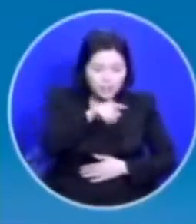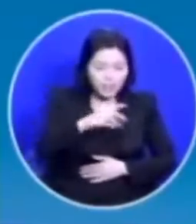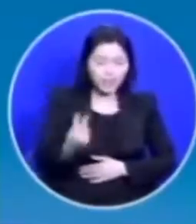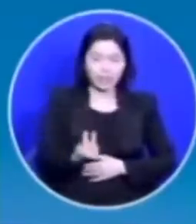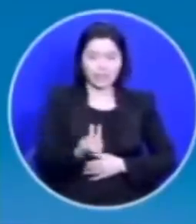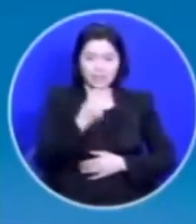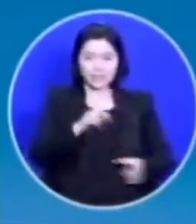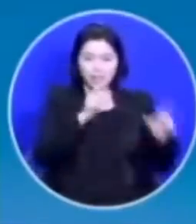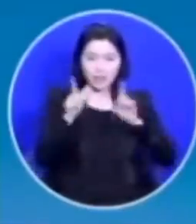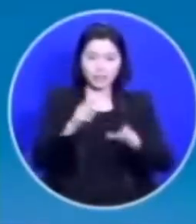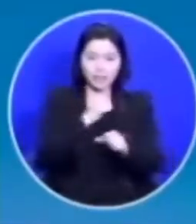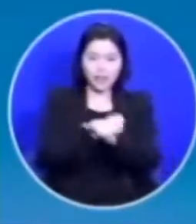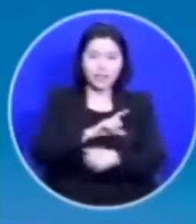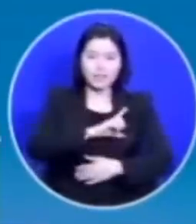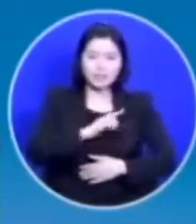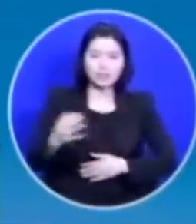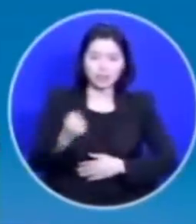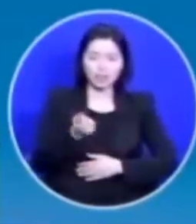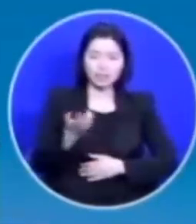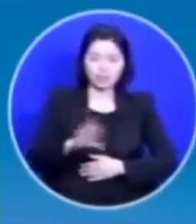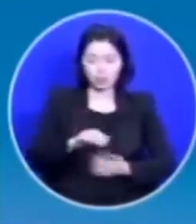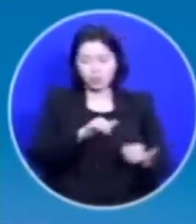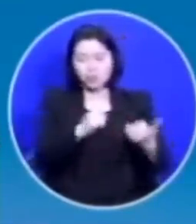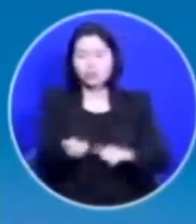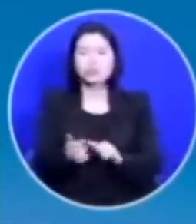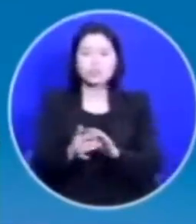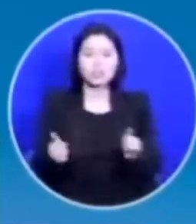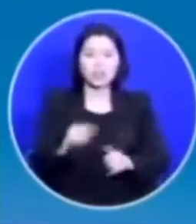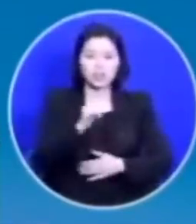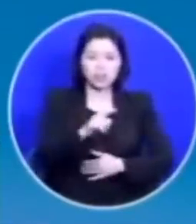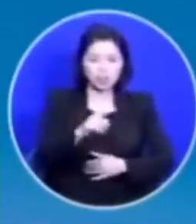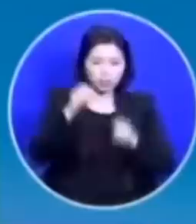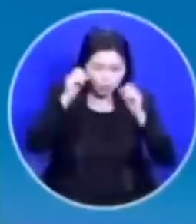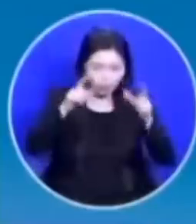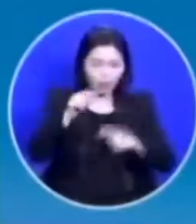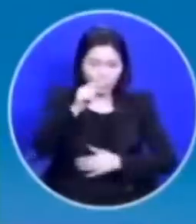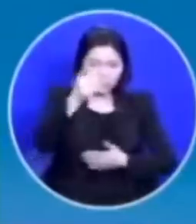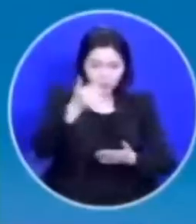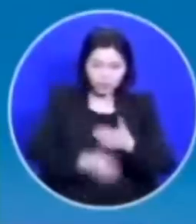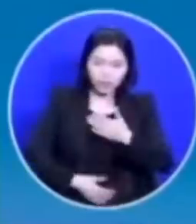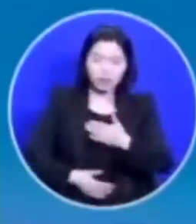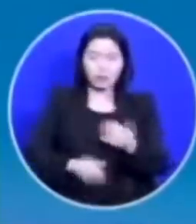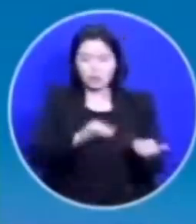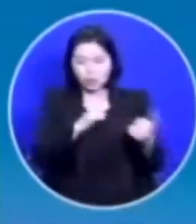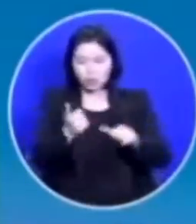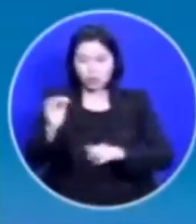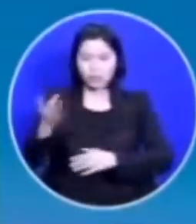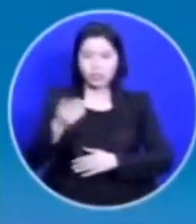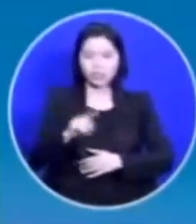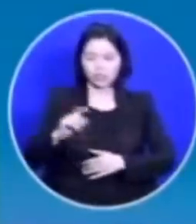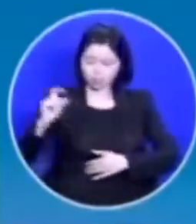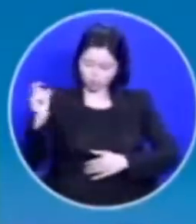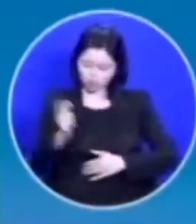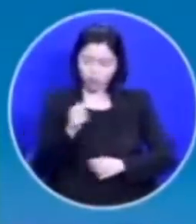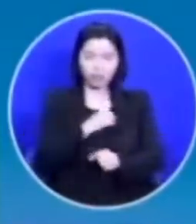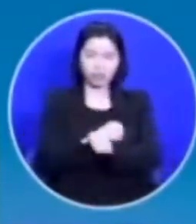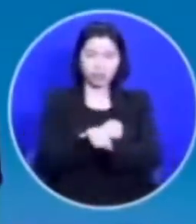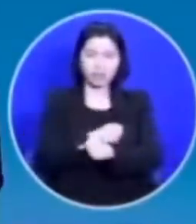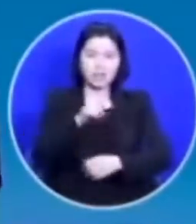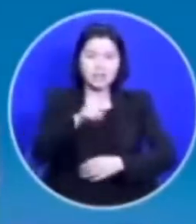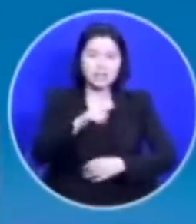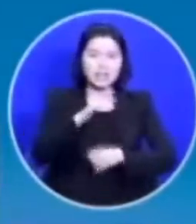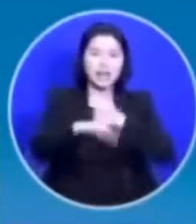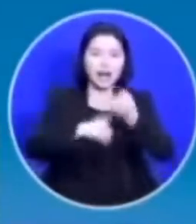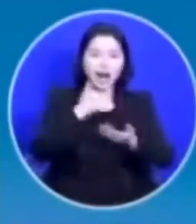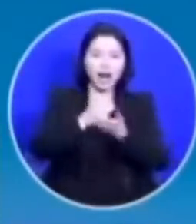이름은 가졌으나 죽은 자로다 너는 일깨워 그 남은 바 죽게 된 것을 굳건하게 하라 내 하나님 앞에